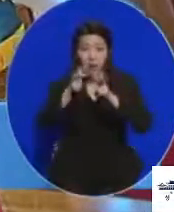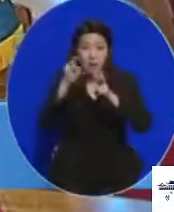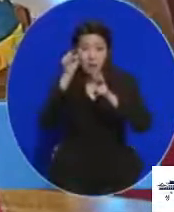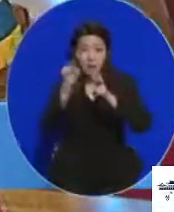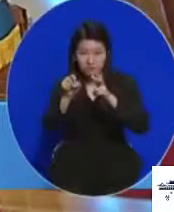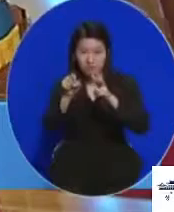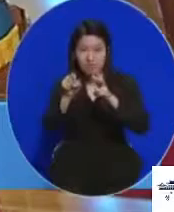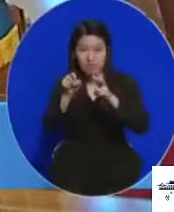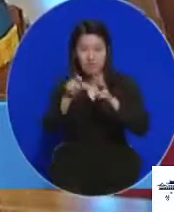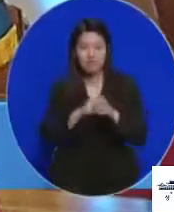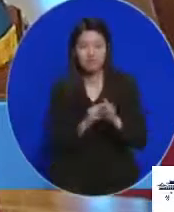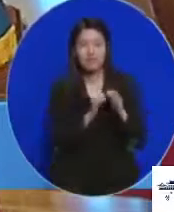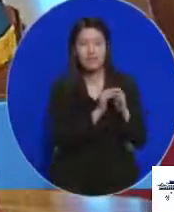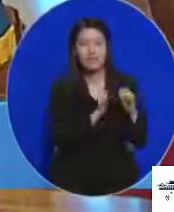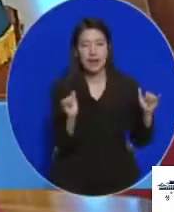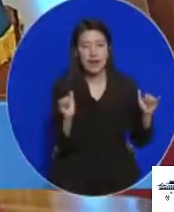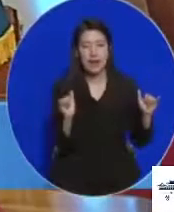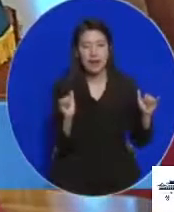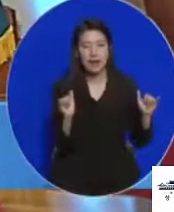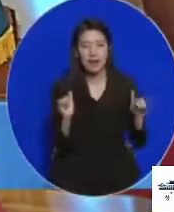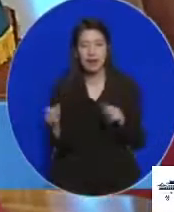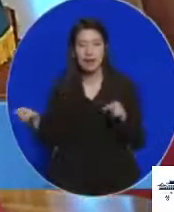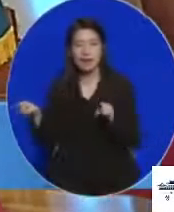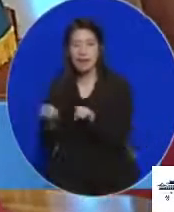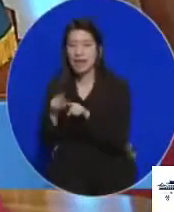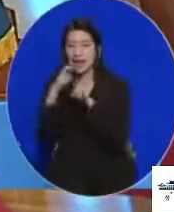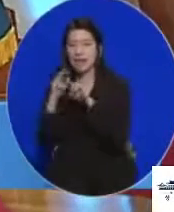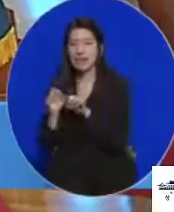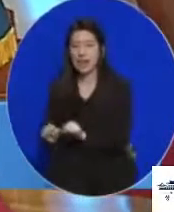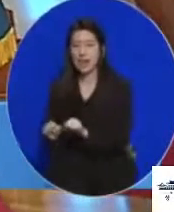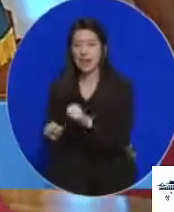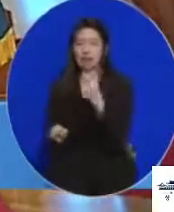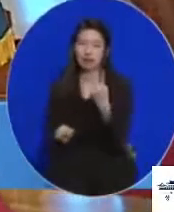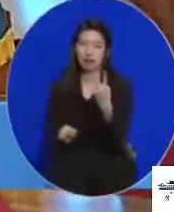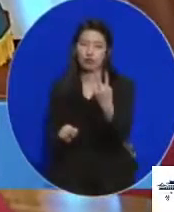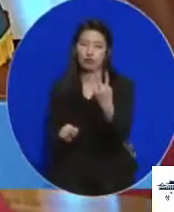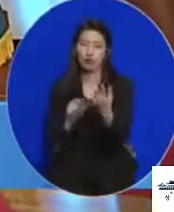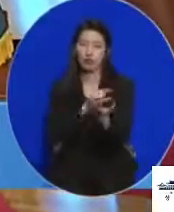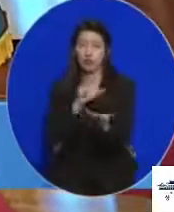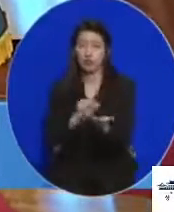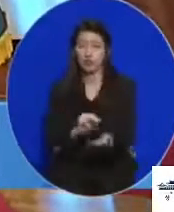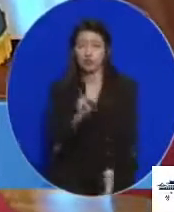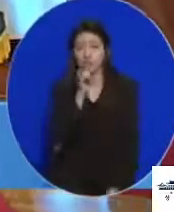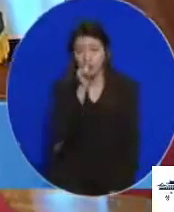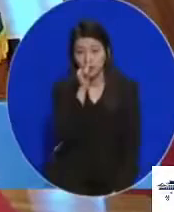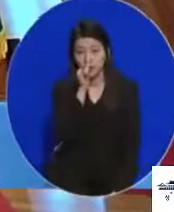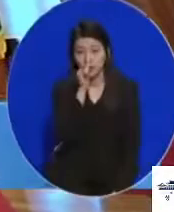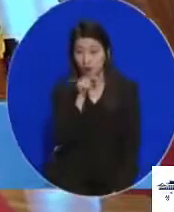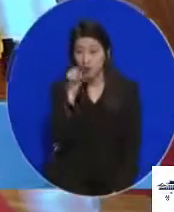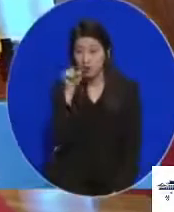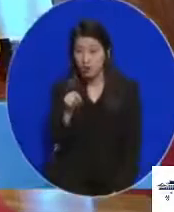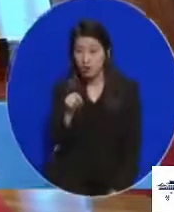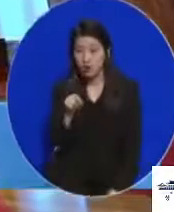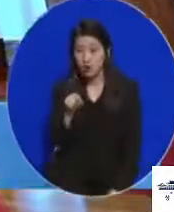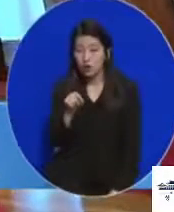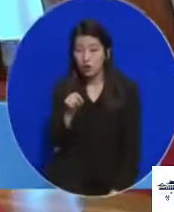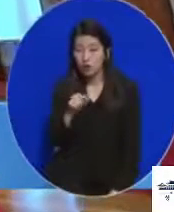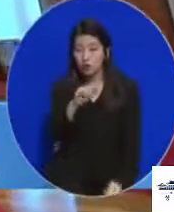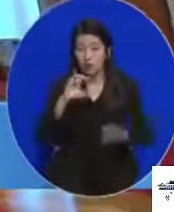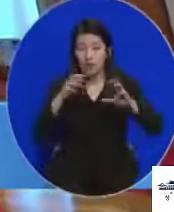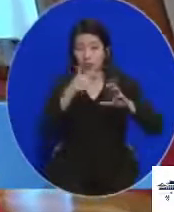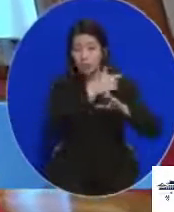상생 입니다 한 판 유적이 본격 추진되면 대한민국은 중국 곳곳에서